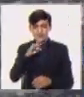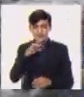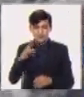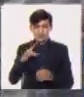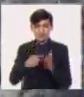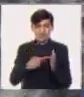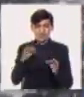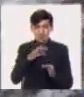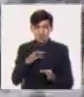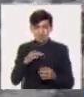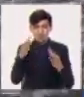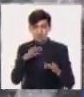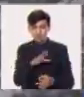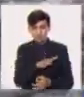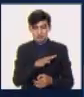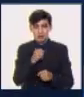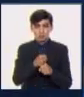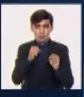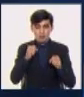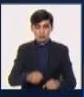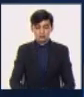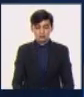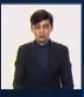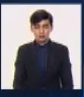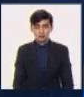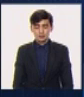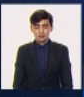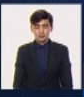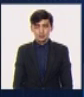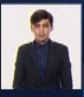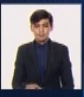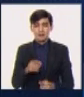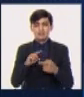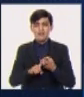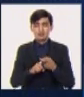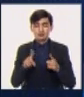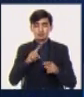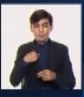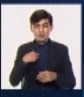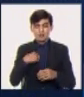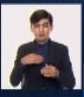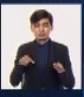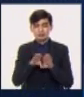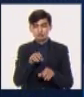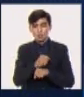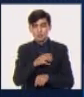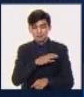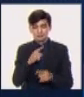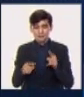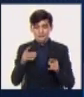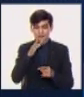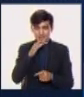сақтап жұмыс істеуге рұқсат берілді. В связи с чем мы приостановили деятельность пляжей? Что на